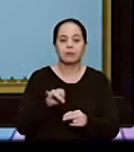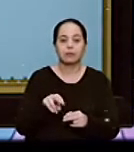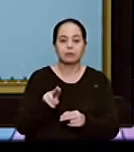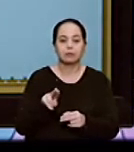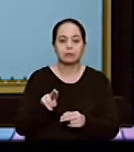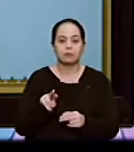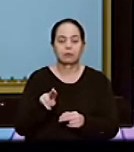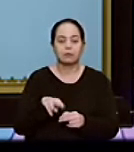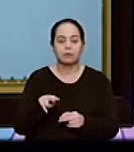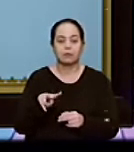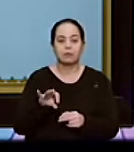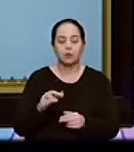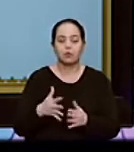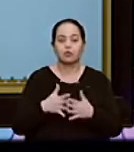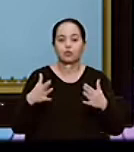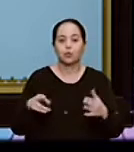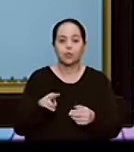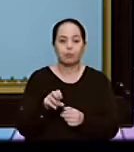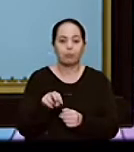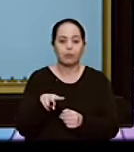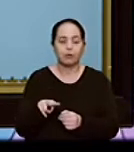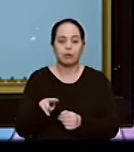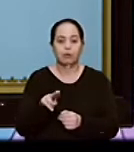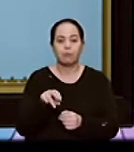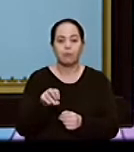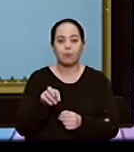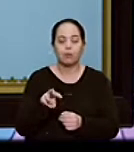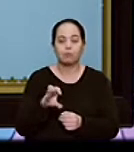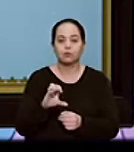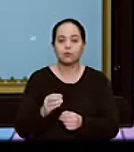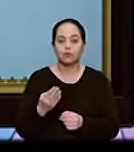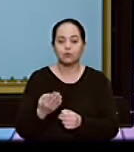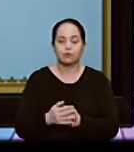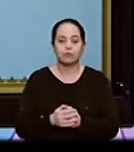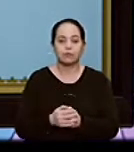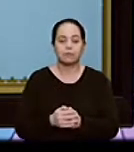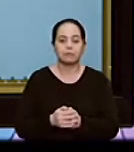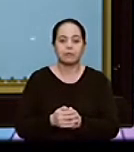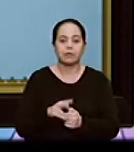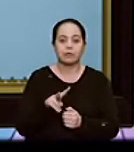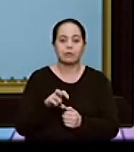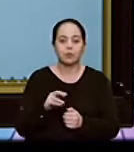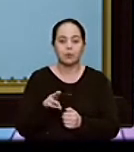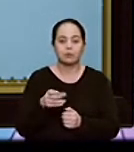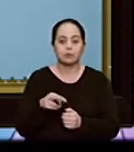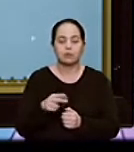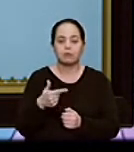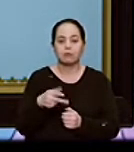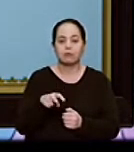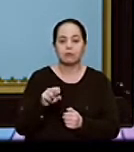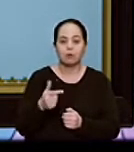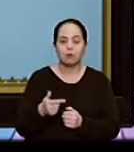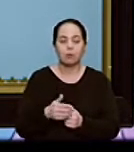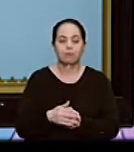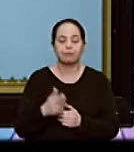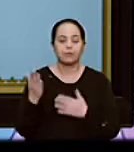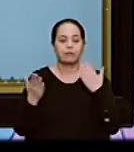предлог, широким – прилагательное, полем – существительное, льется –